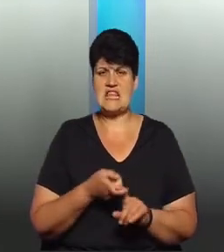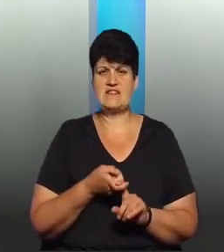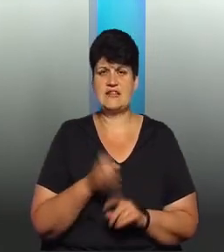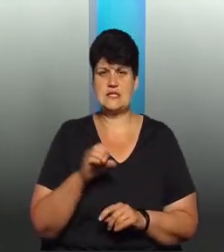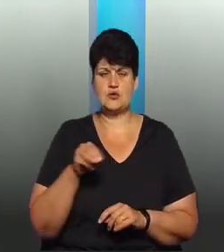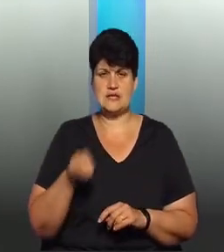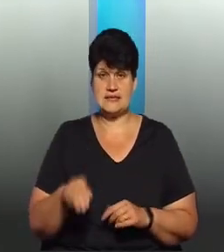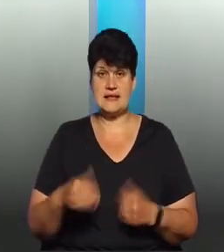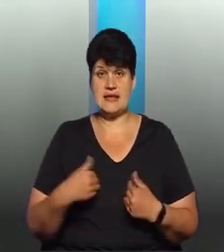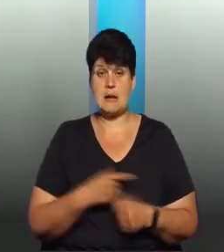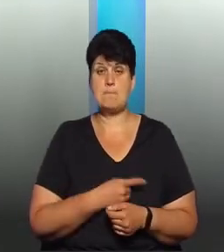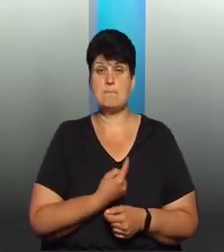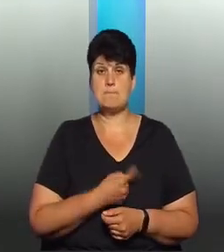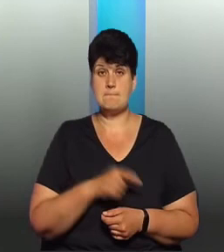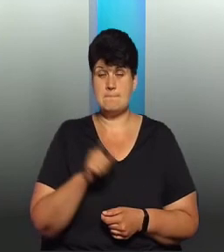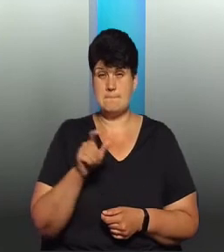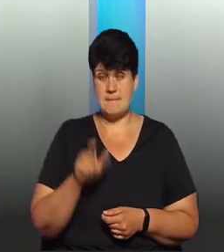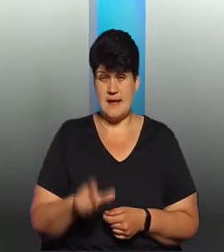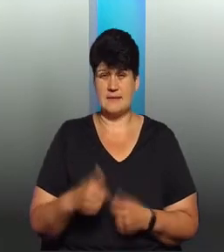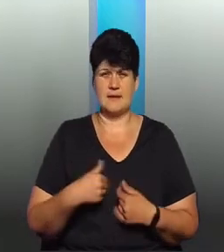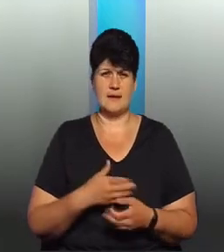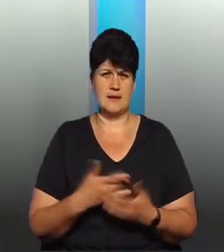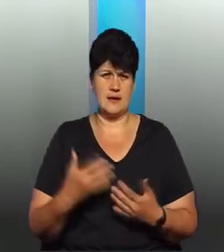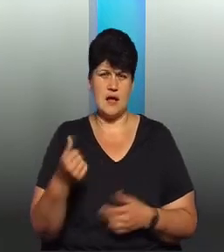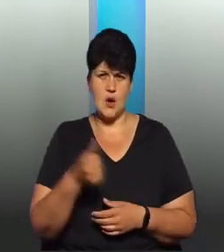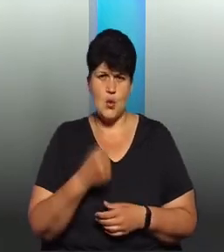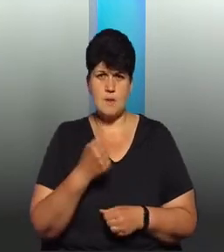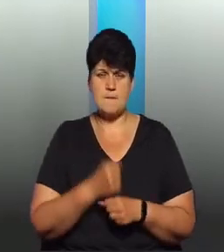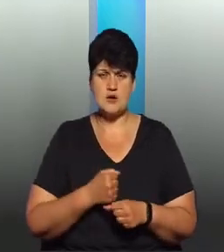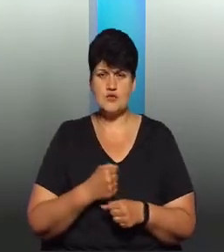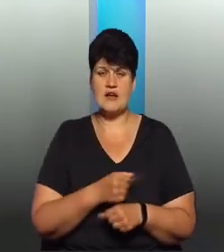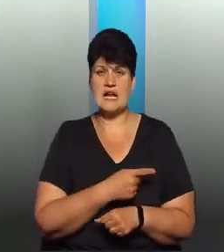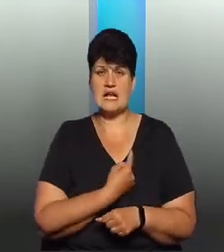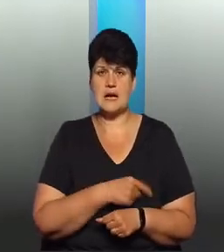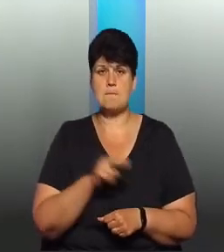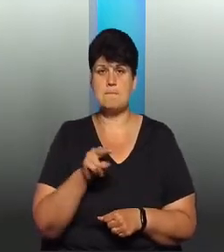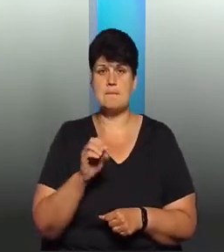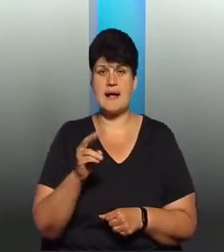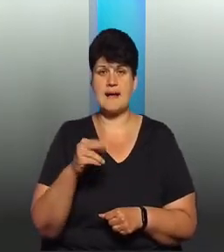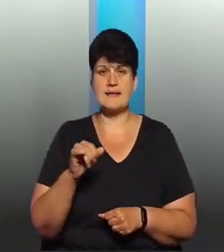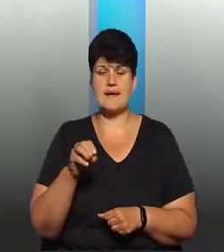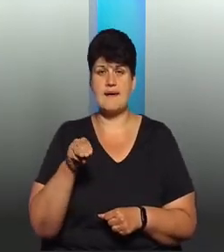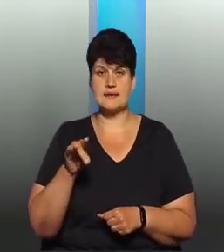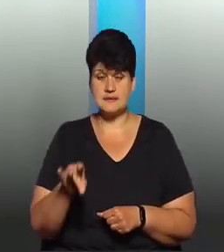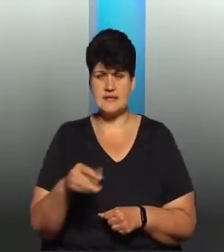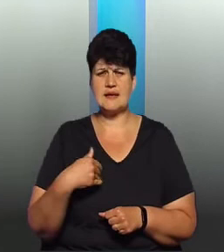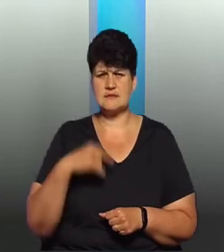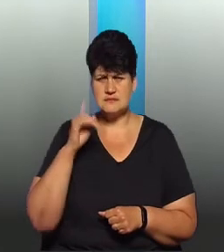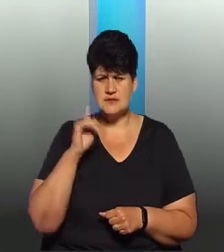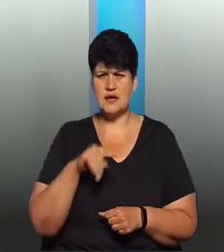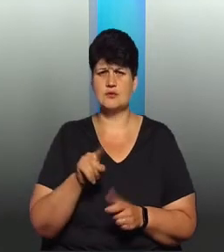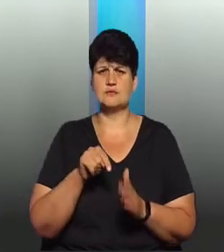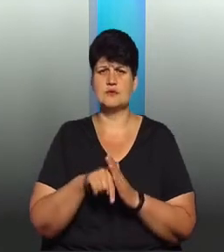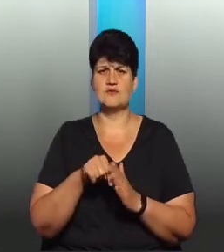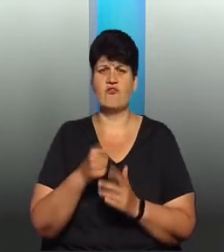я декілька років пропрацював лікарем-педіатром, і я знайомий з вакцинацією, тому що однією із частиною